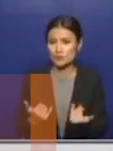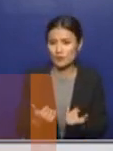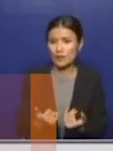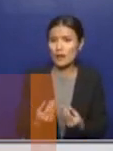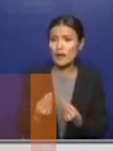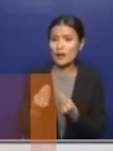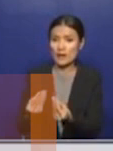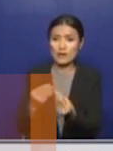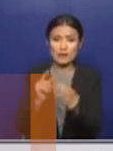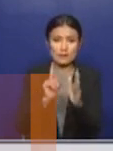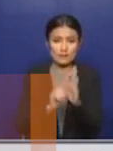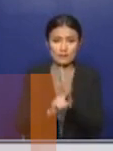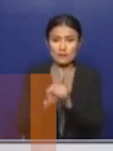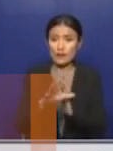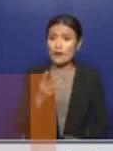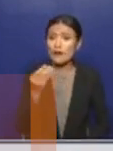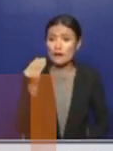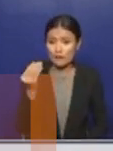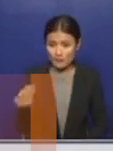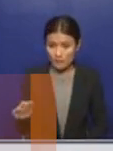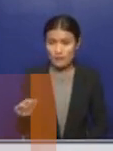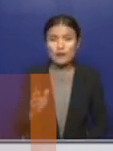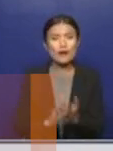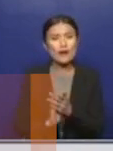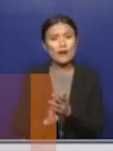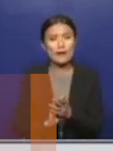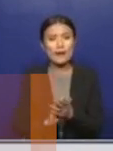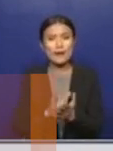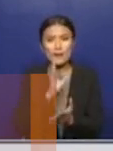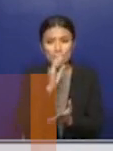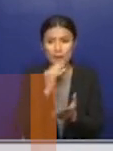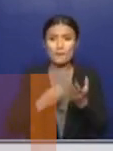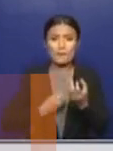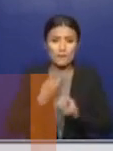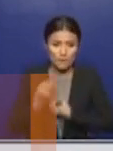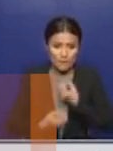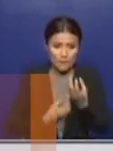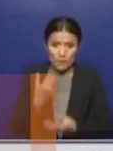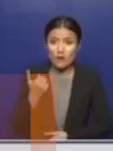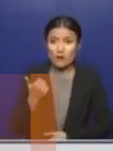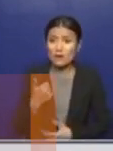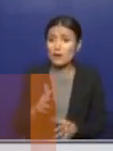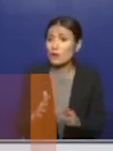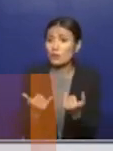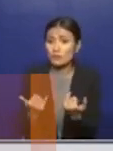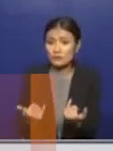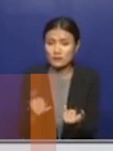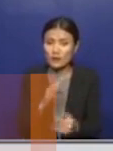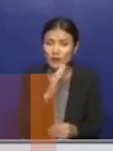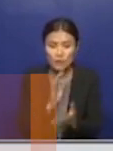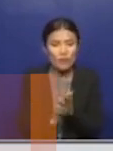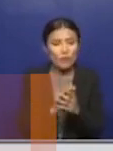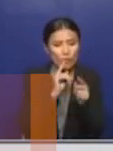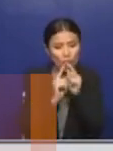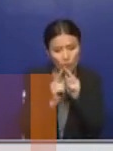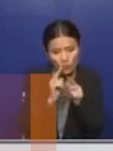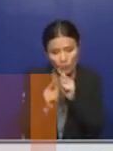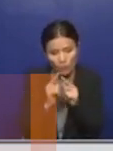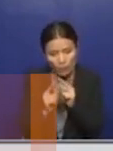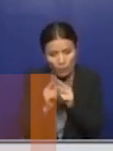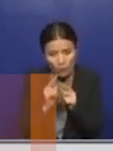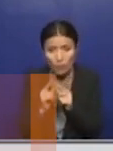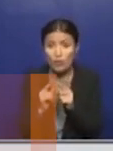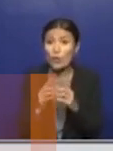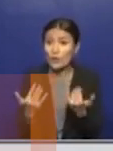ท่านครับและเรื่องนี้นี่ก็คงเมื่อท่านได้หาลือเอาหาลือในที่ประชุมแล้วสัปดาห์หน้าท่านก็คงจะถามเรื่องนี้